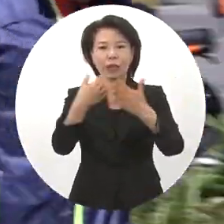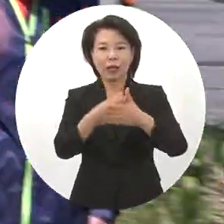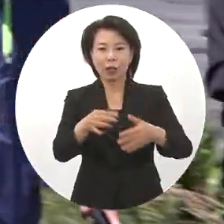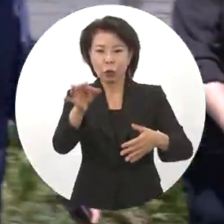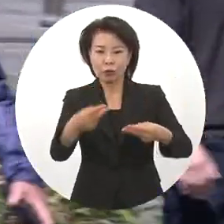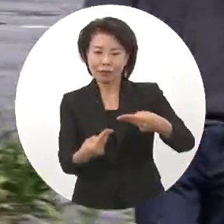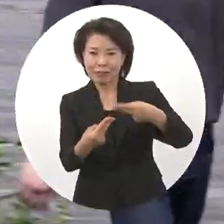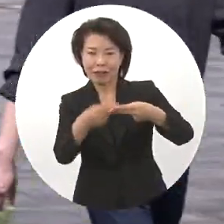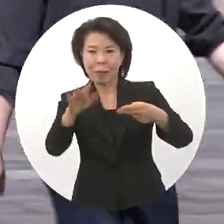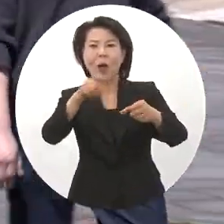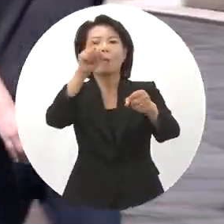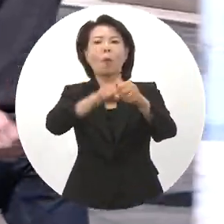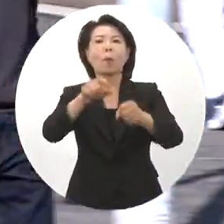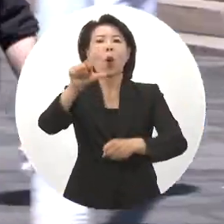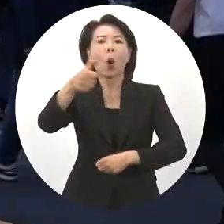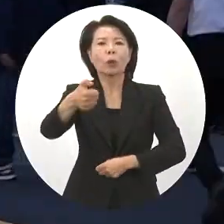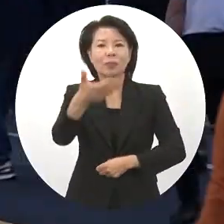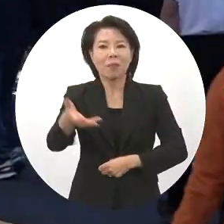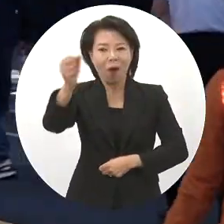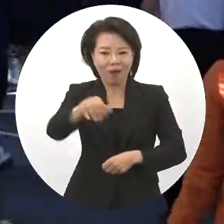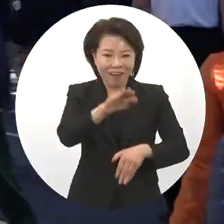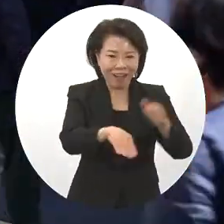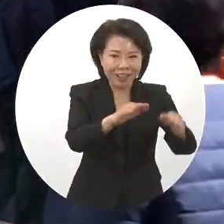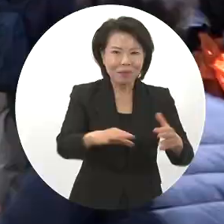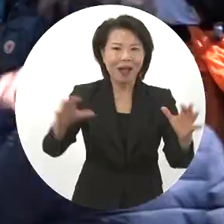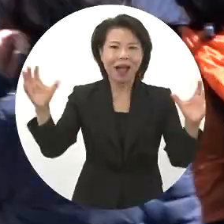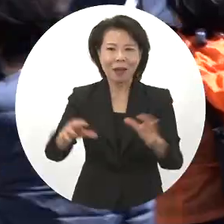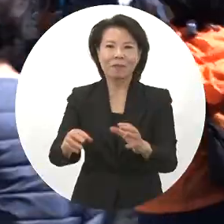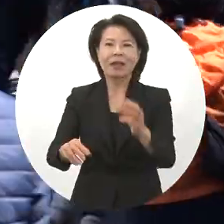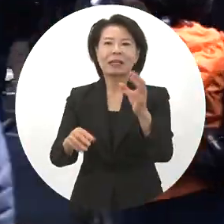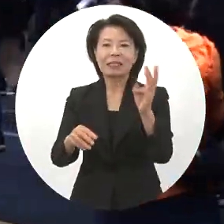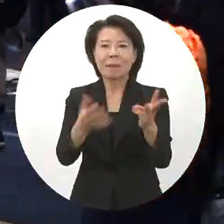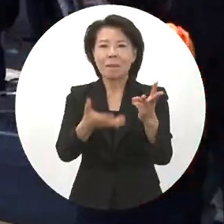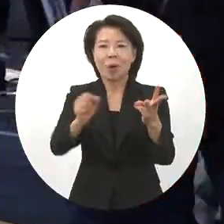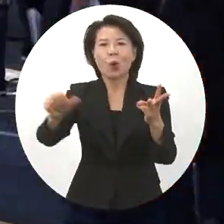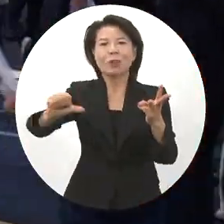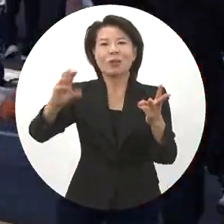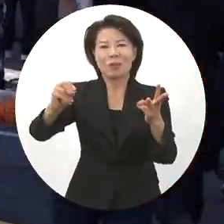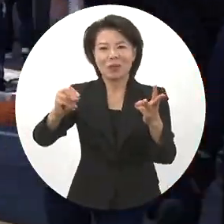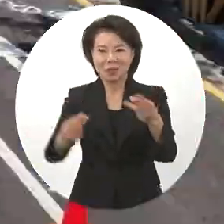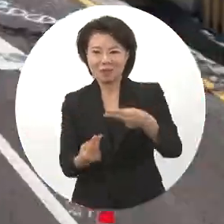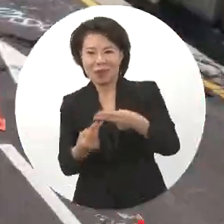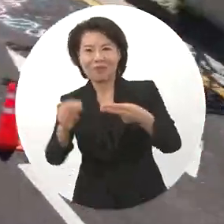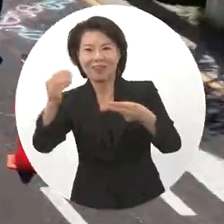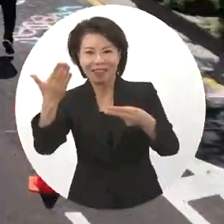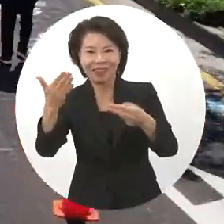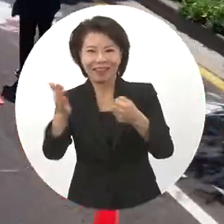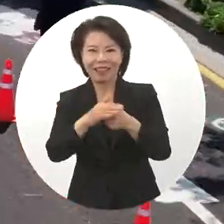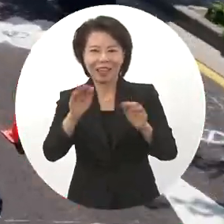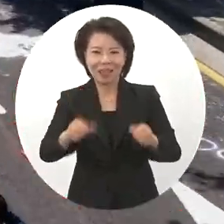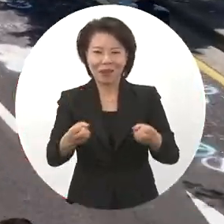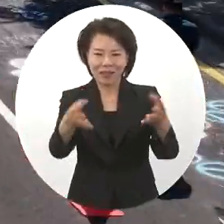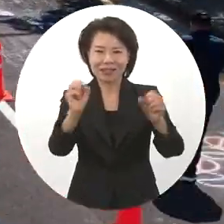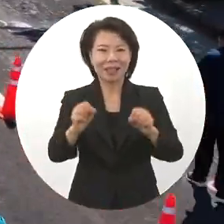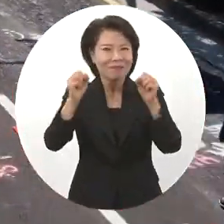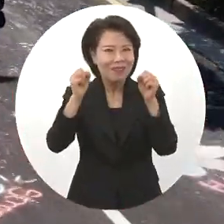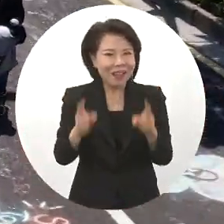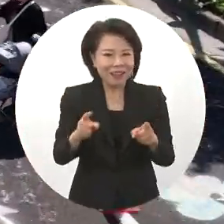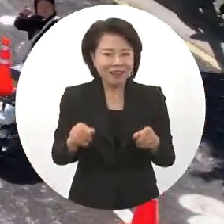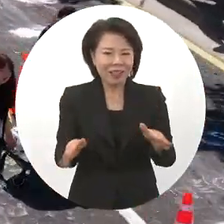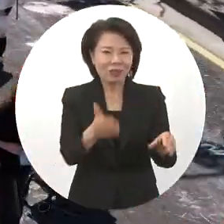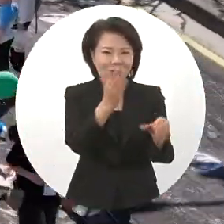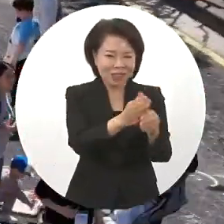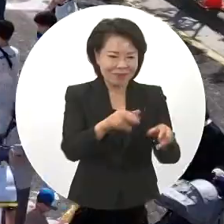적립되는데요. 목표는 50억 걸음, 총 3억 5천만 원입니다. 제주도는 이번 행사를